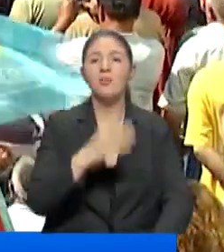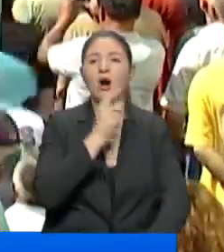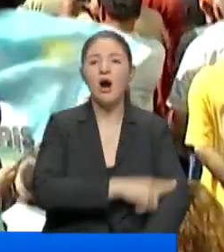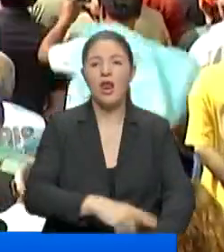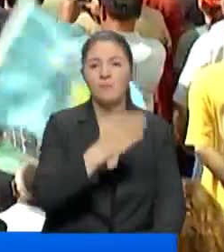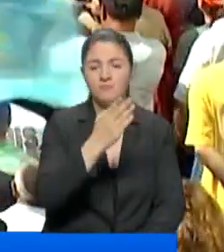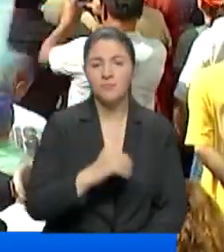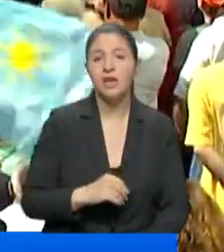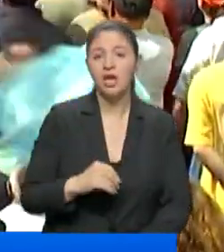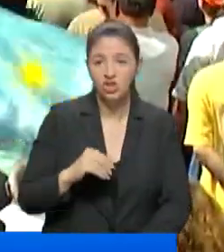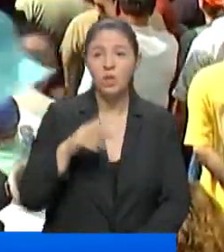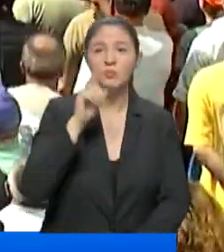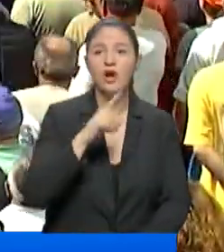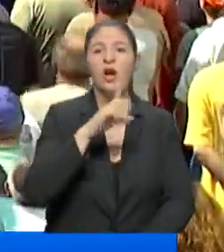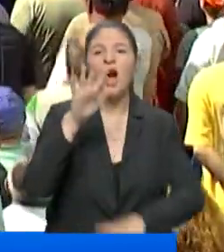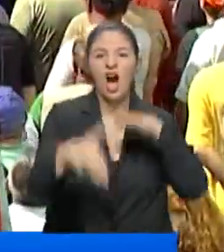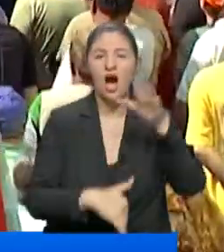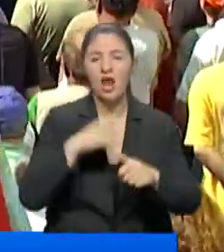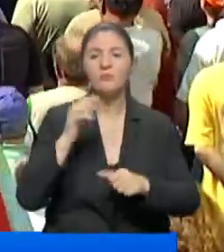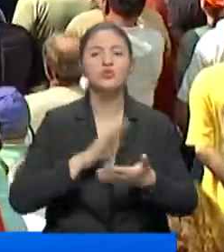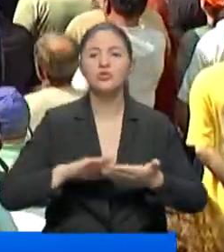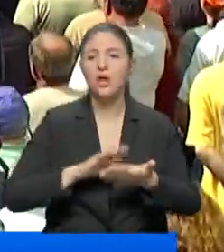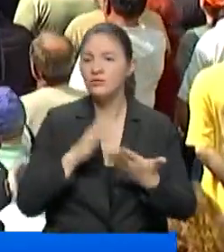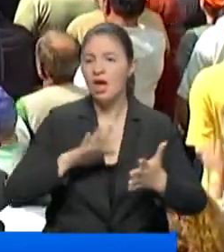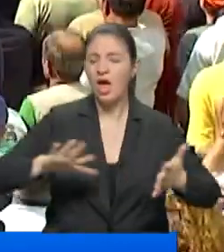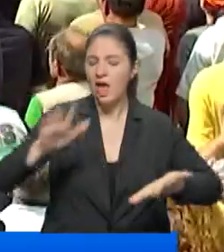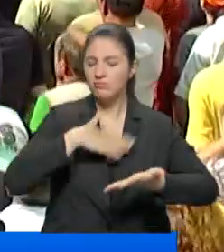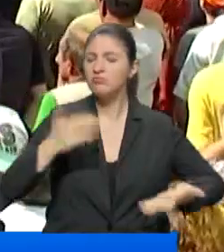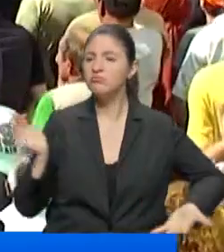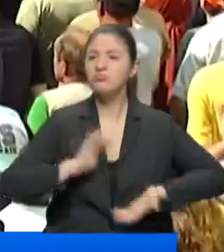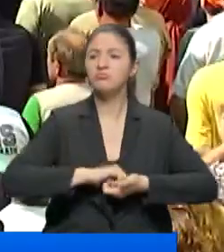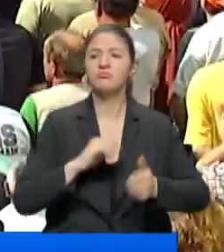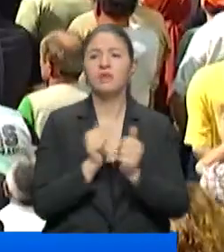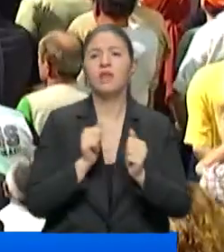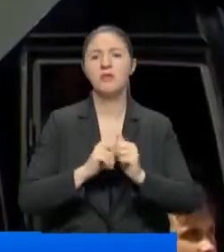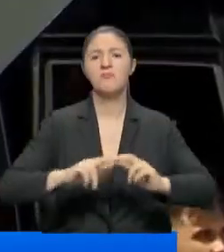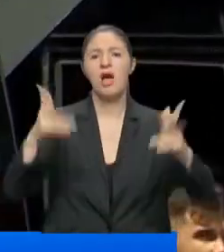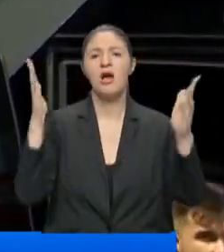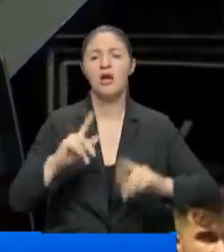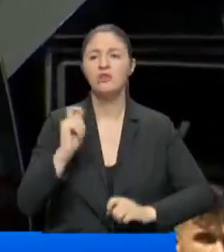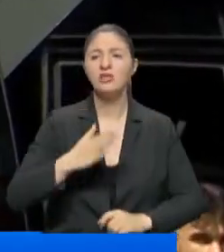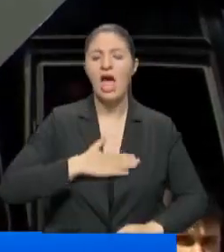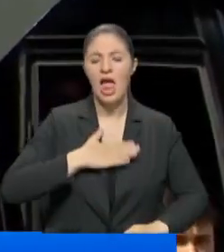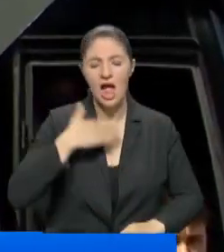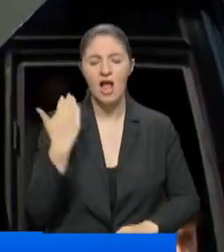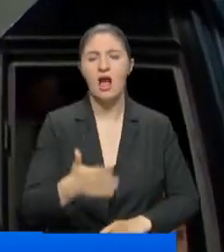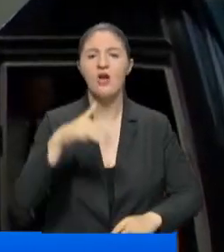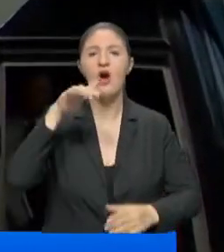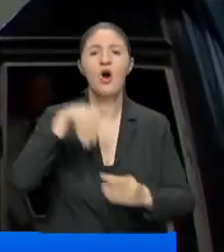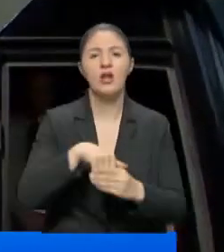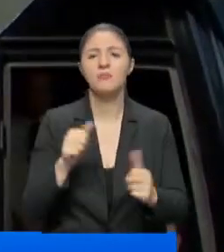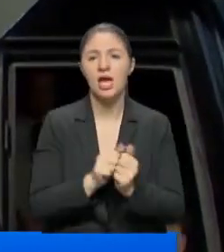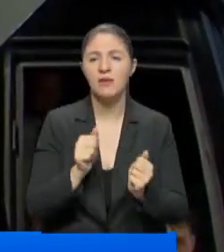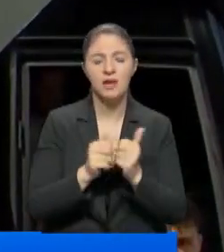olur aram İşte bu Harami düzeni hileleri birlikte yapacağız helal oylarımızla